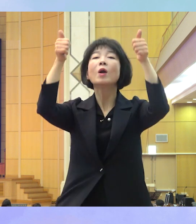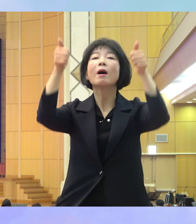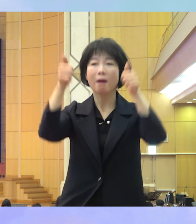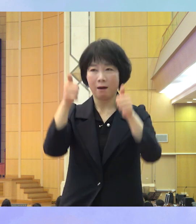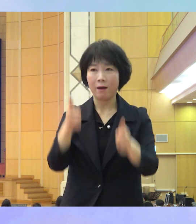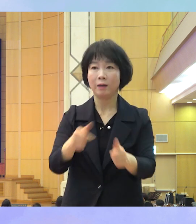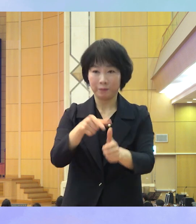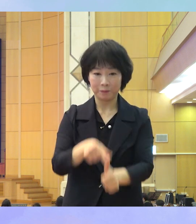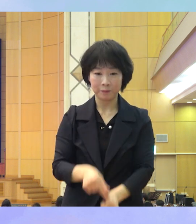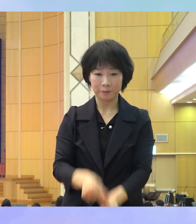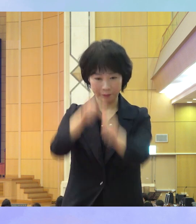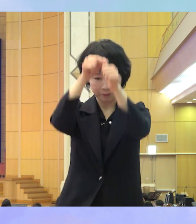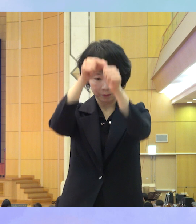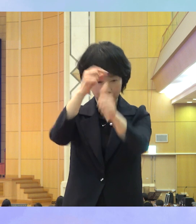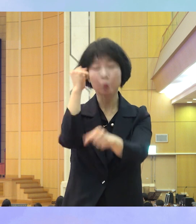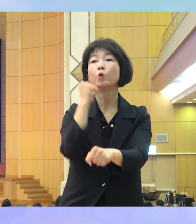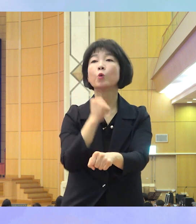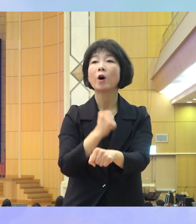겸손하게 절하라.